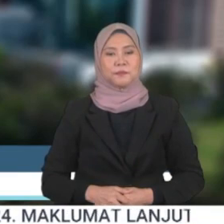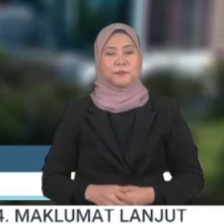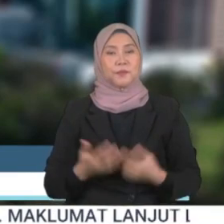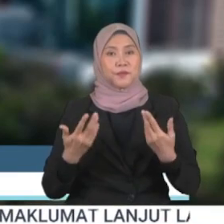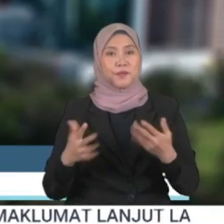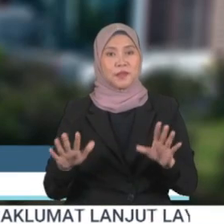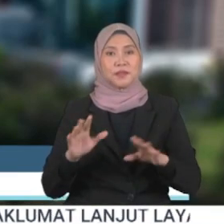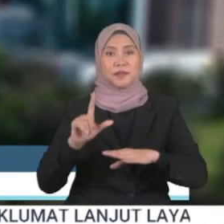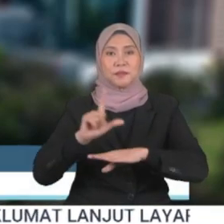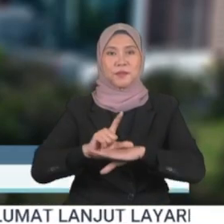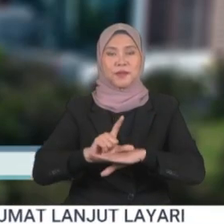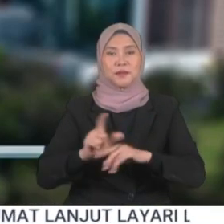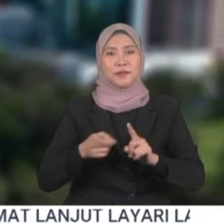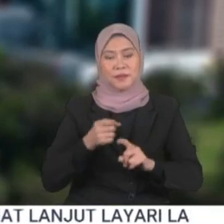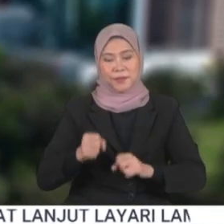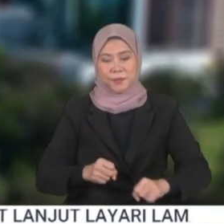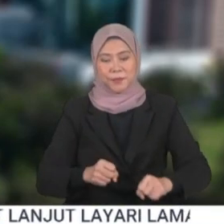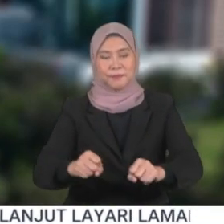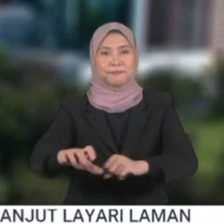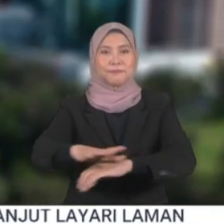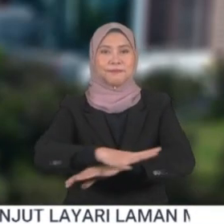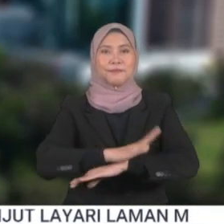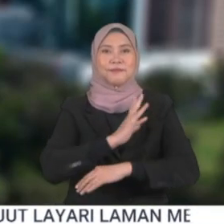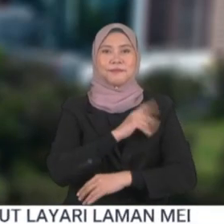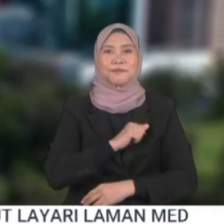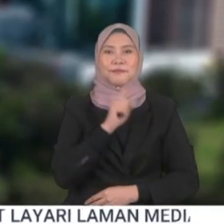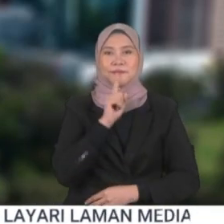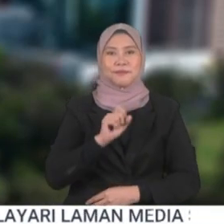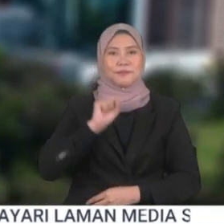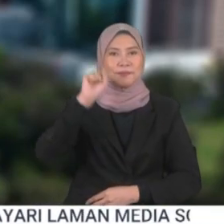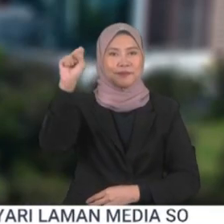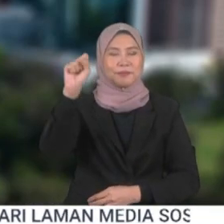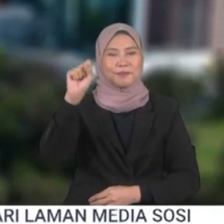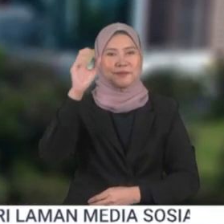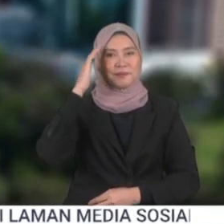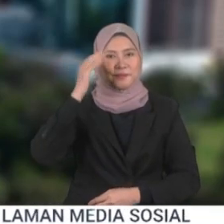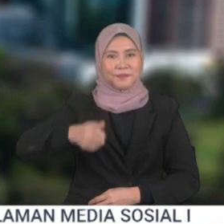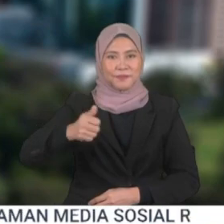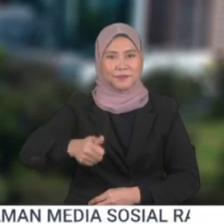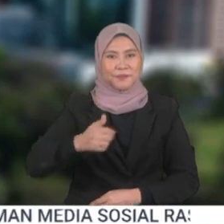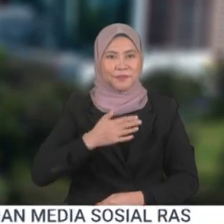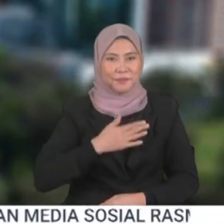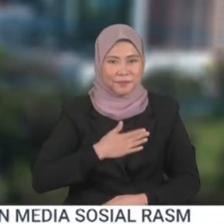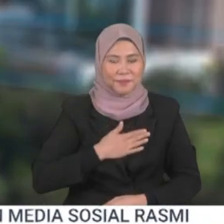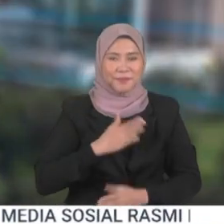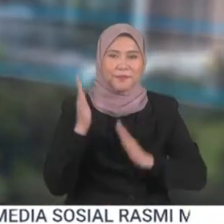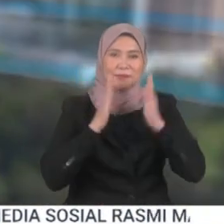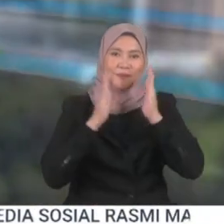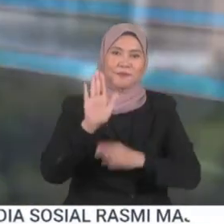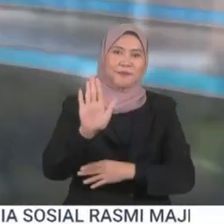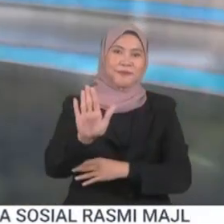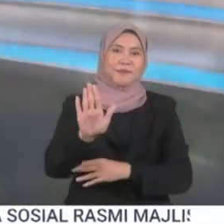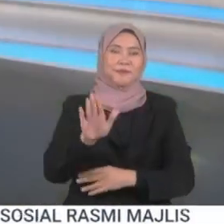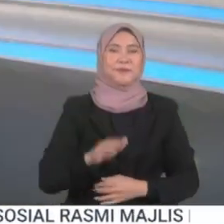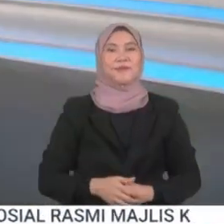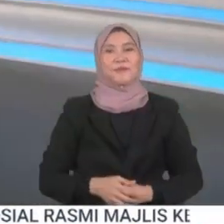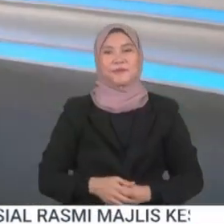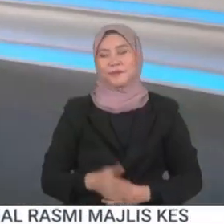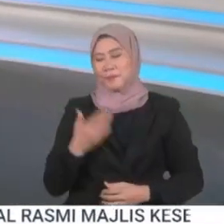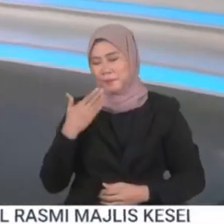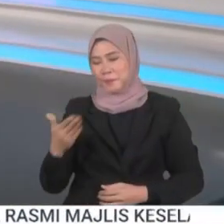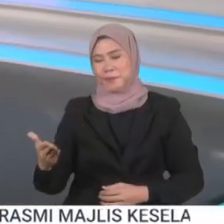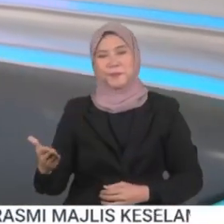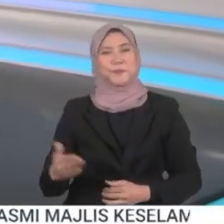Sekian dari Labuan dari sungai kegara Palestin pasti Merdeka Assalamualaikum salam Malaysia Madani Baik terima